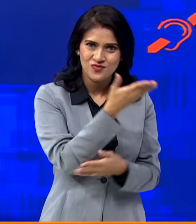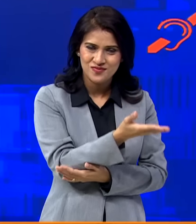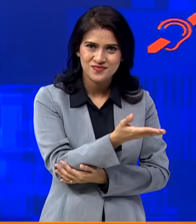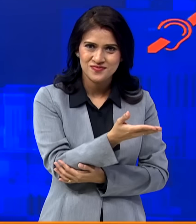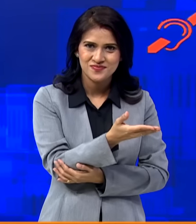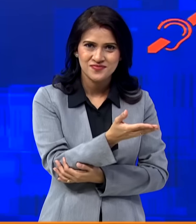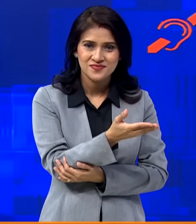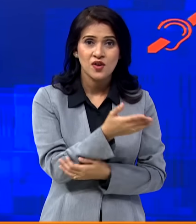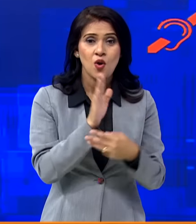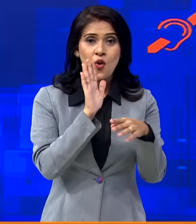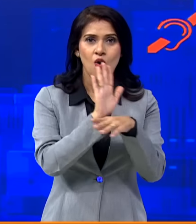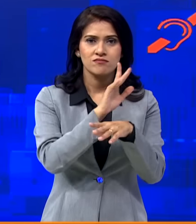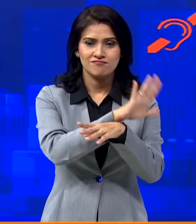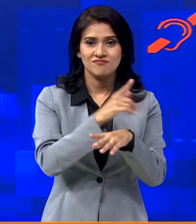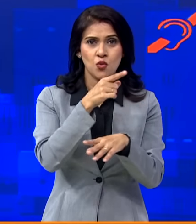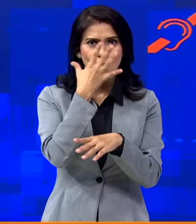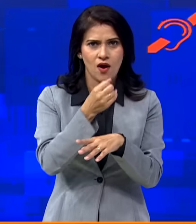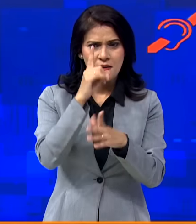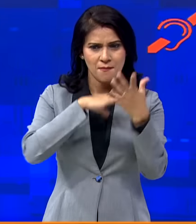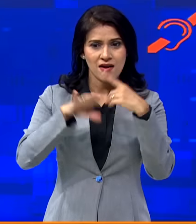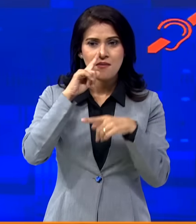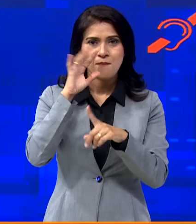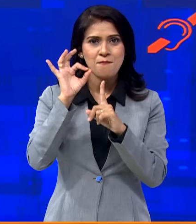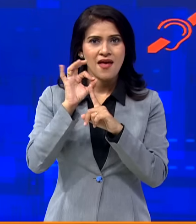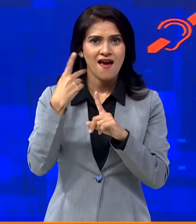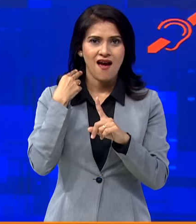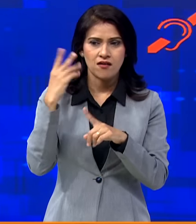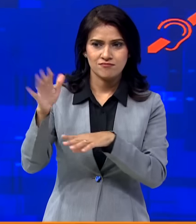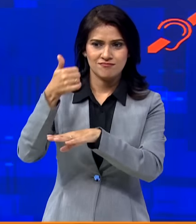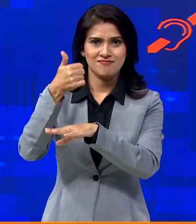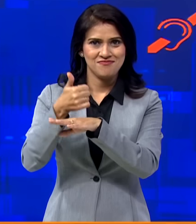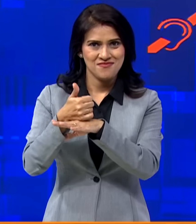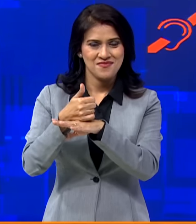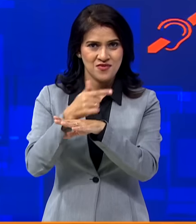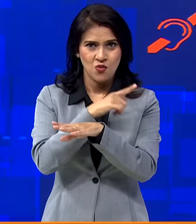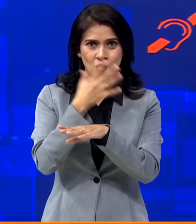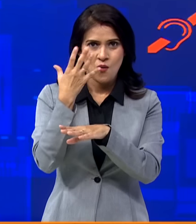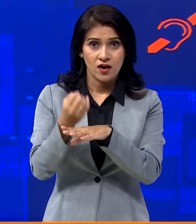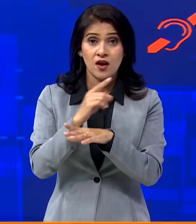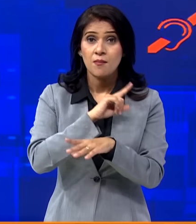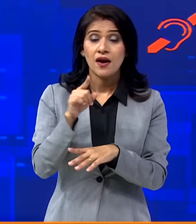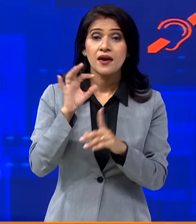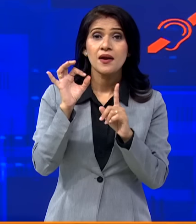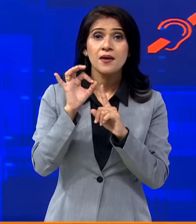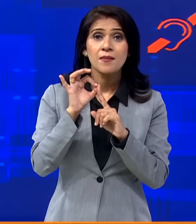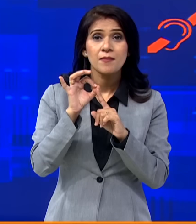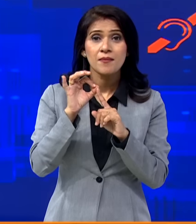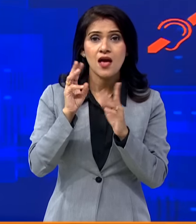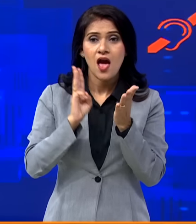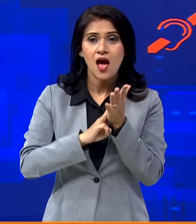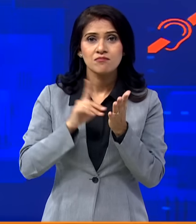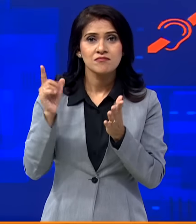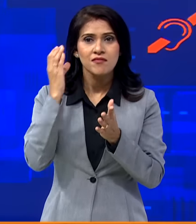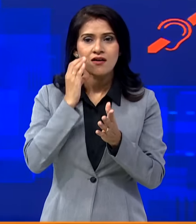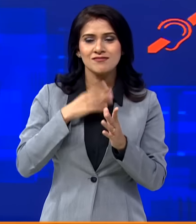प्रियंका को कांग्रेस का अध्यक्ष बनाना चाहते थे और आप नरेंद्र मोदी के लिए कांग्रेस को छोड़ा है